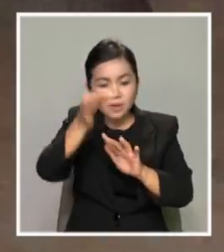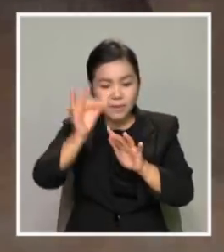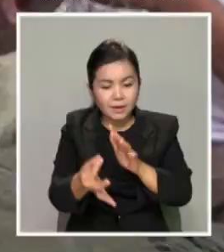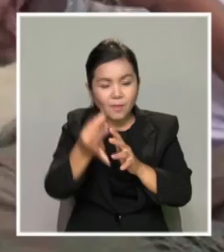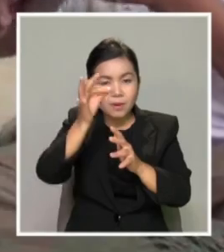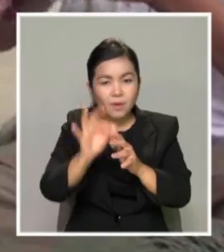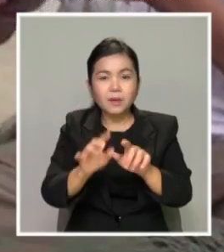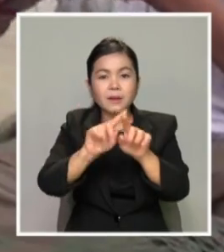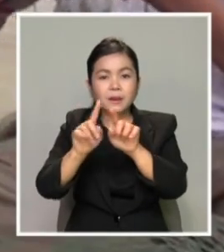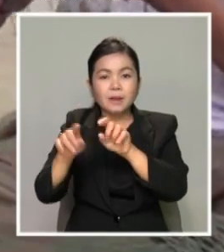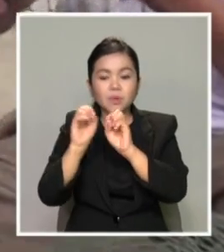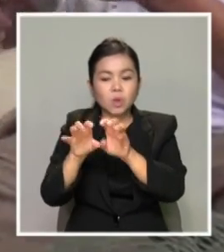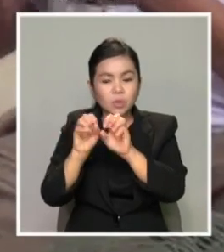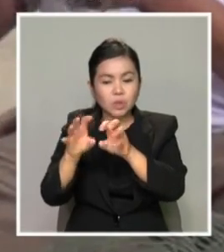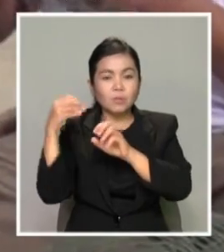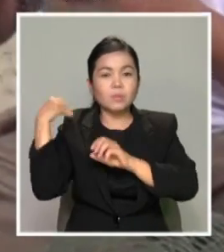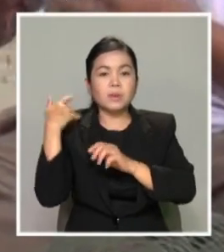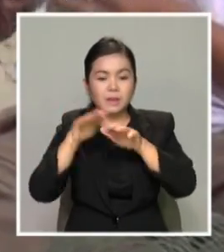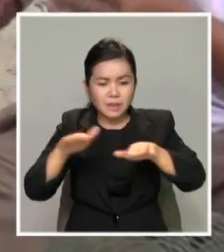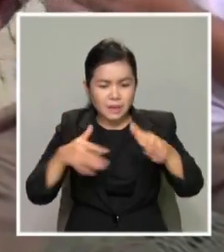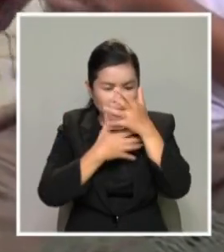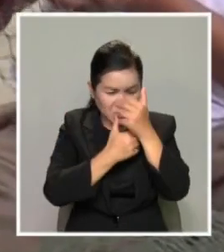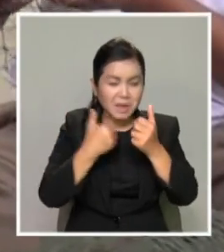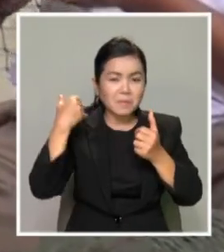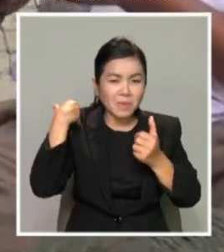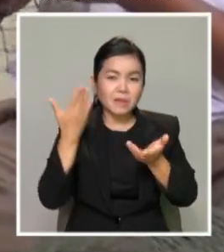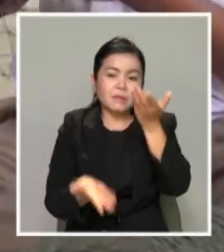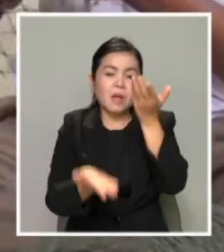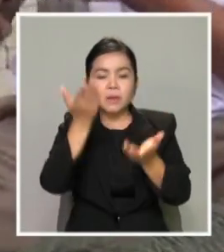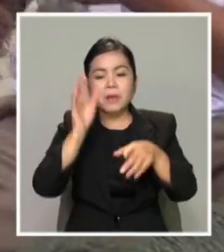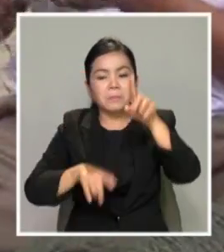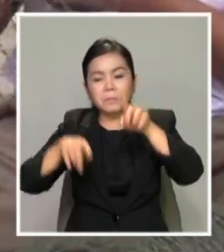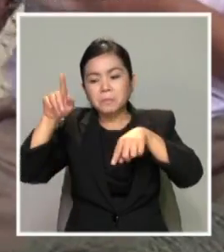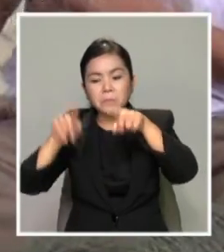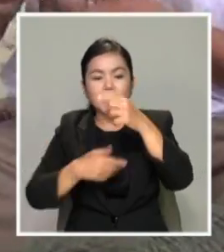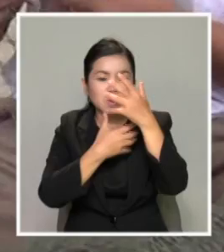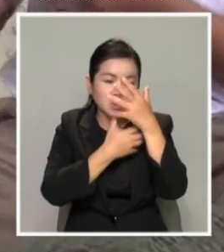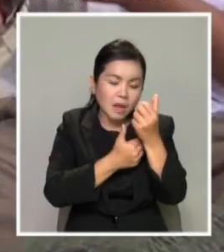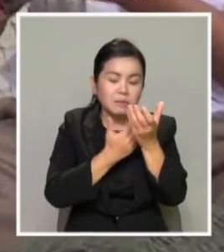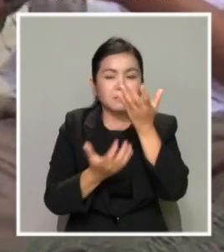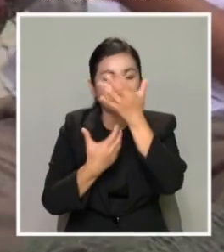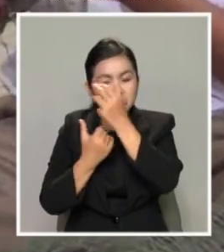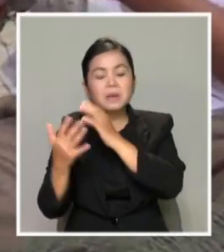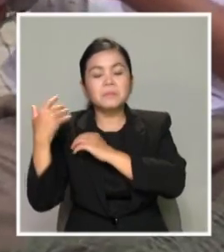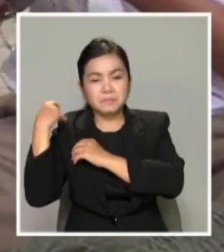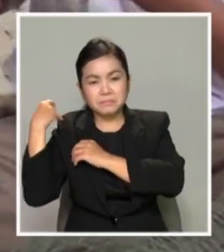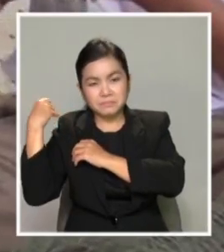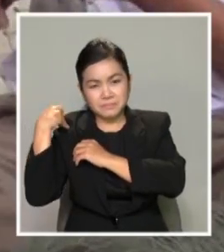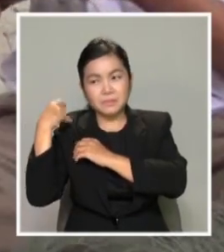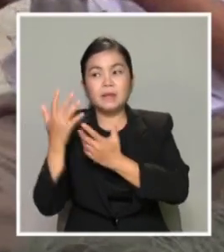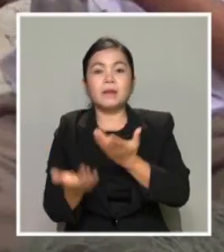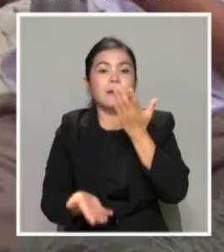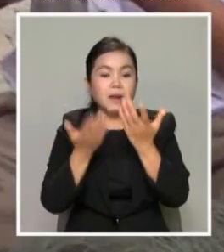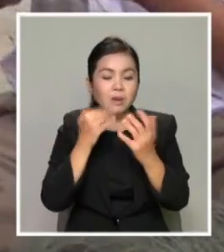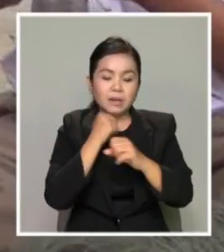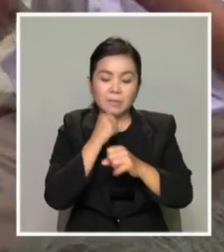านอนพูดถึงแล้วบางคนก็สนใจแต่บางคนก็กลับเอาไปทำที่บ้านก็ได้แต่บางคน